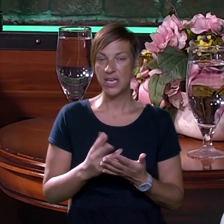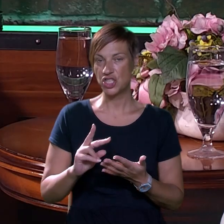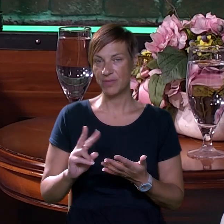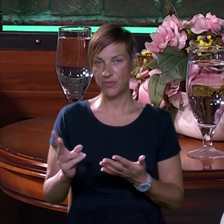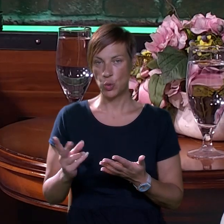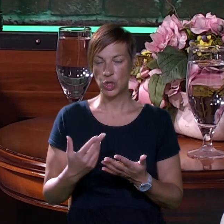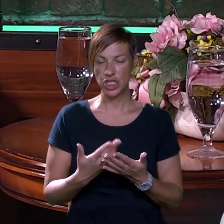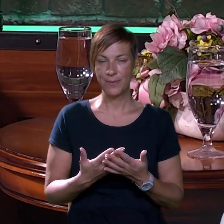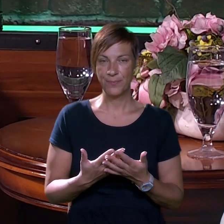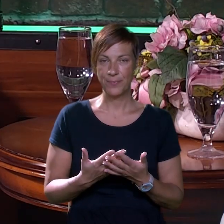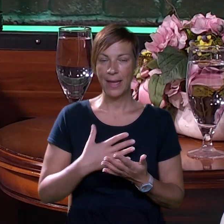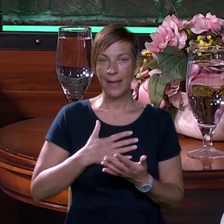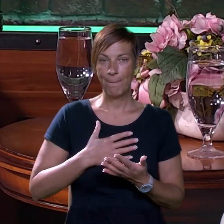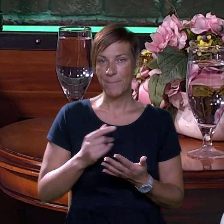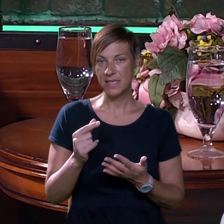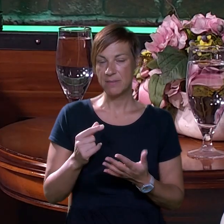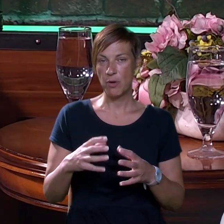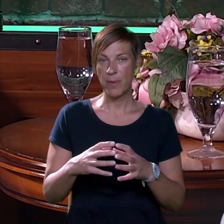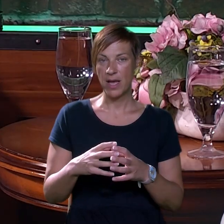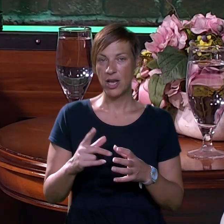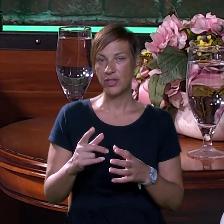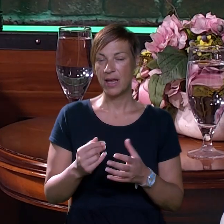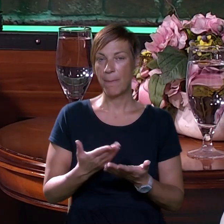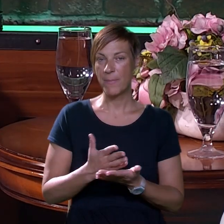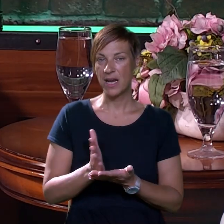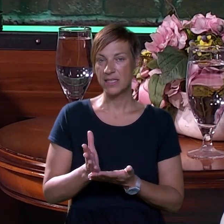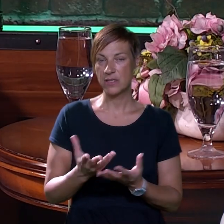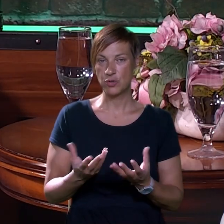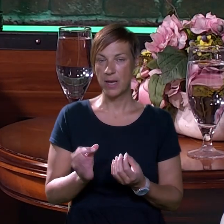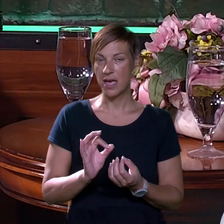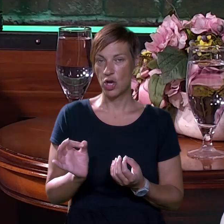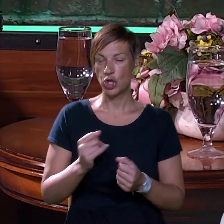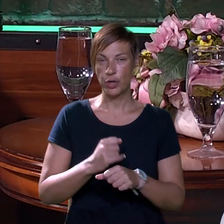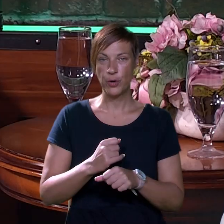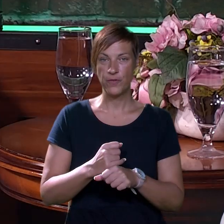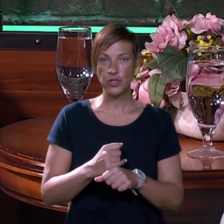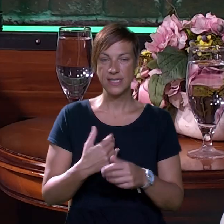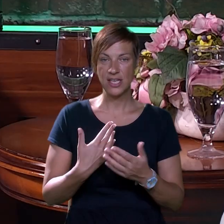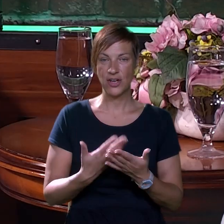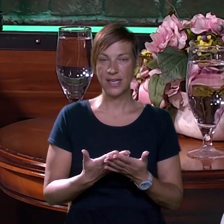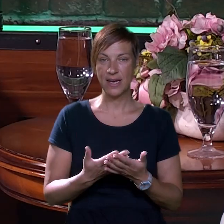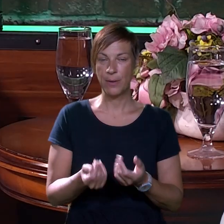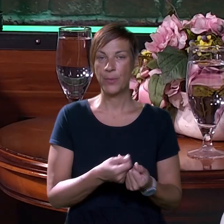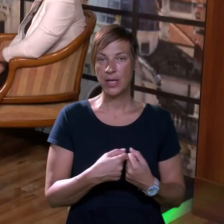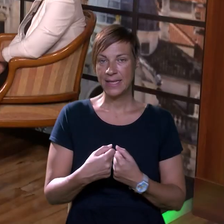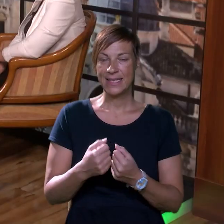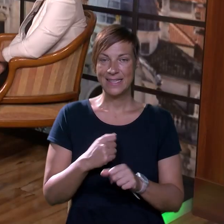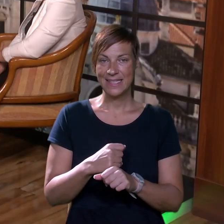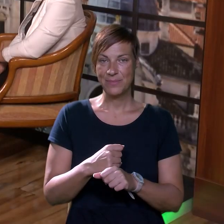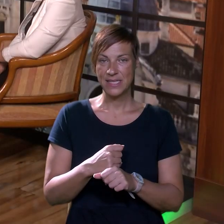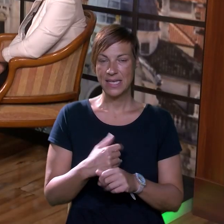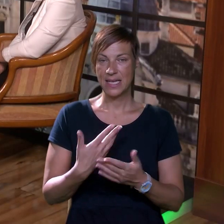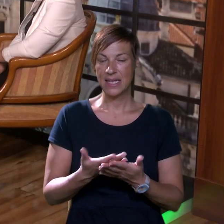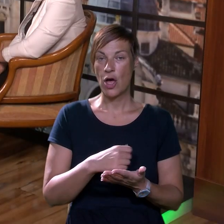baš je drugačiji. Evo, mi smo malo odjel, mala služba, jako dobro funkcioniramo. Timski rad. Timski